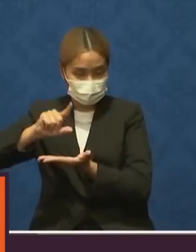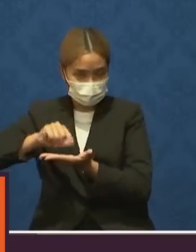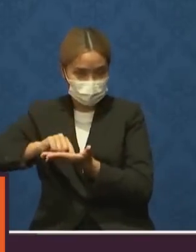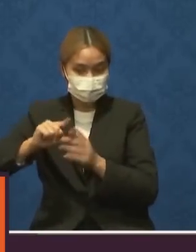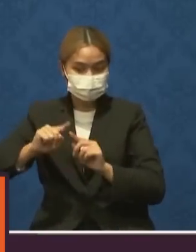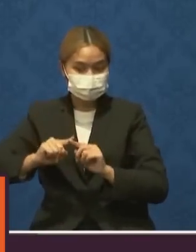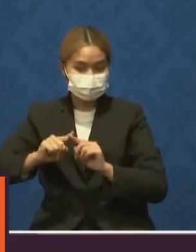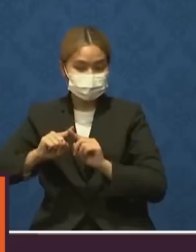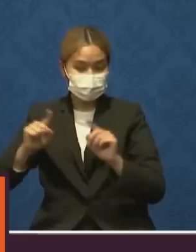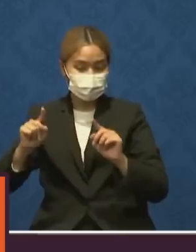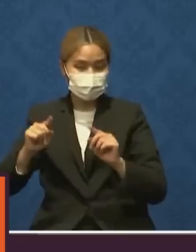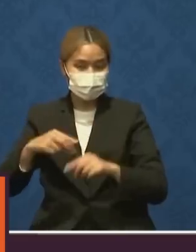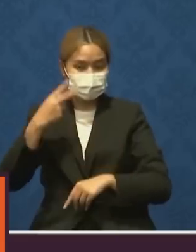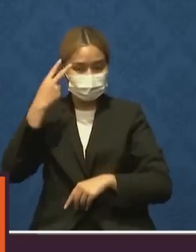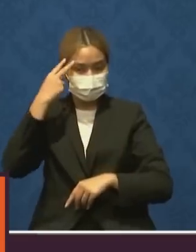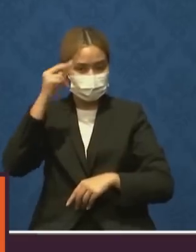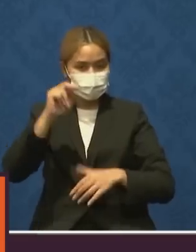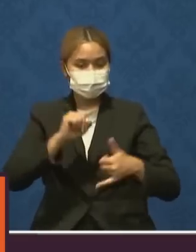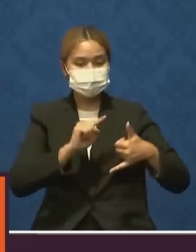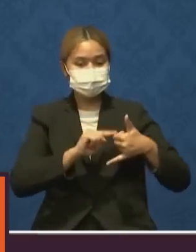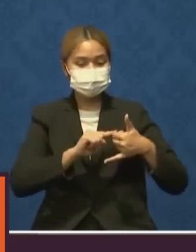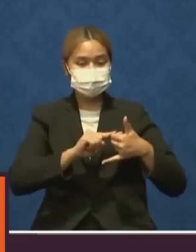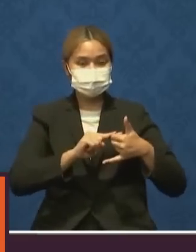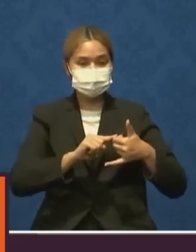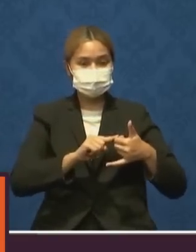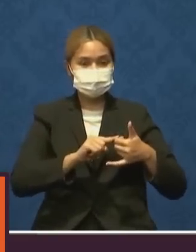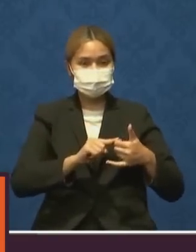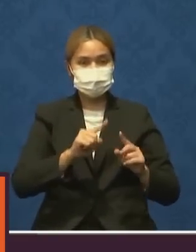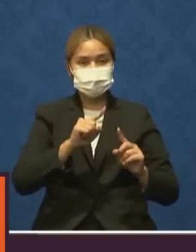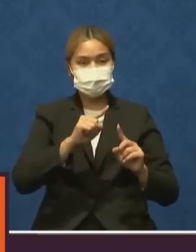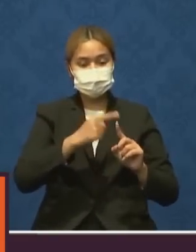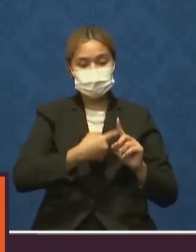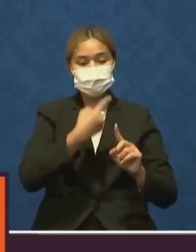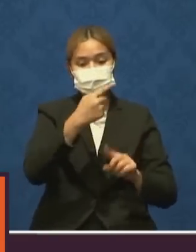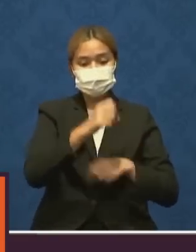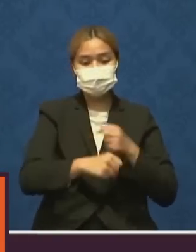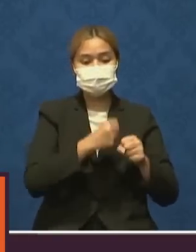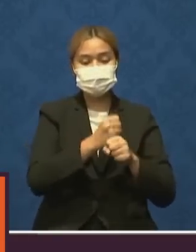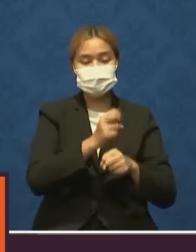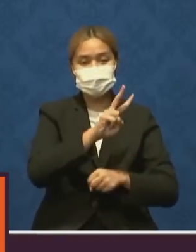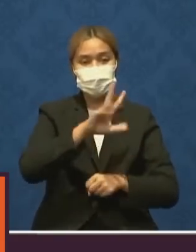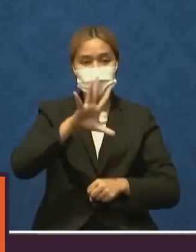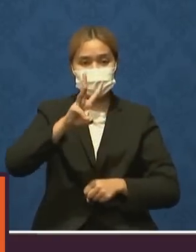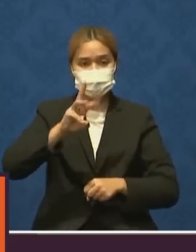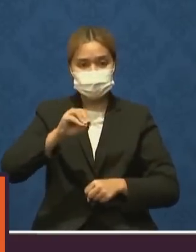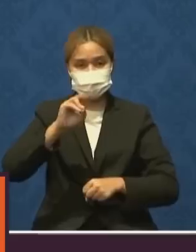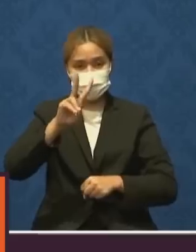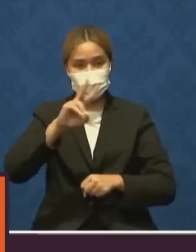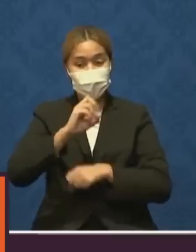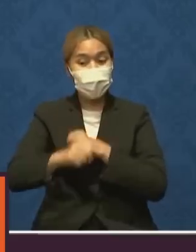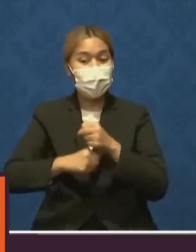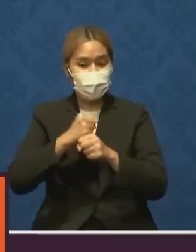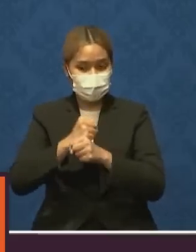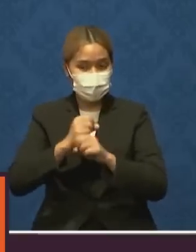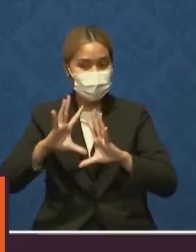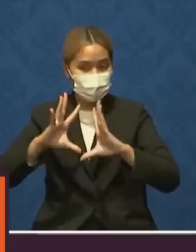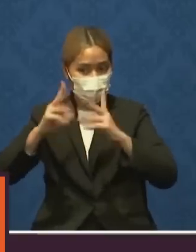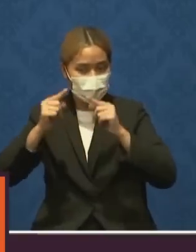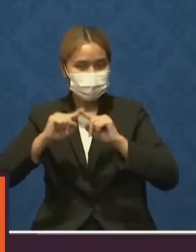แต่ทานนายกก็มากลบมาติในเดือนมกราคมปี 6.2 นะครับให้ต่อยู่สัญญา SPP ทกำลัจะหมสัญญาขไปก่อน